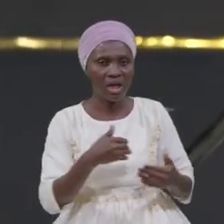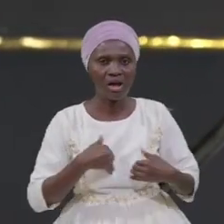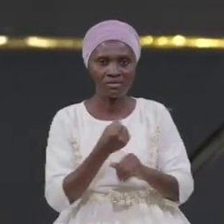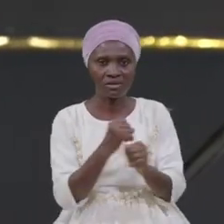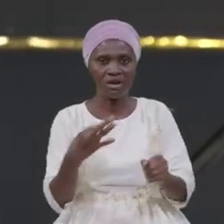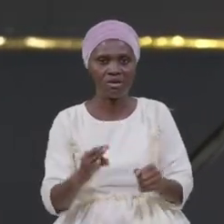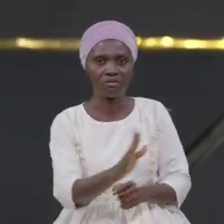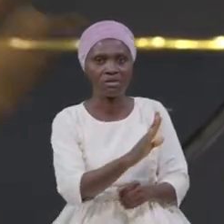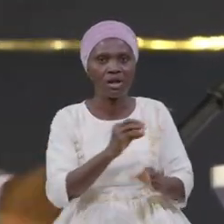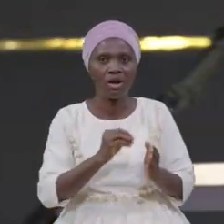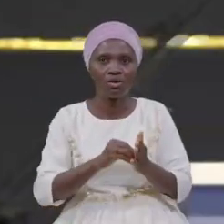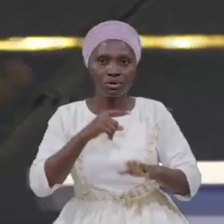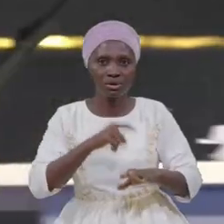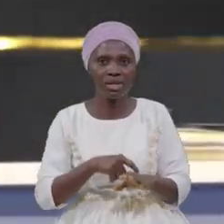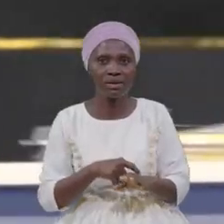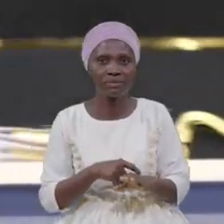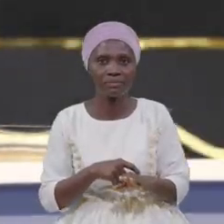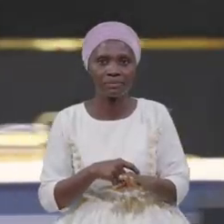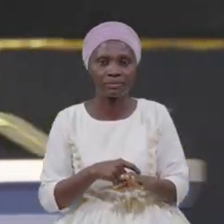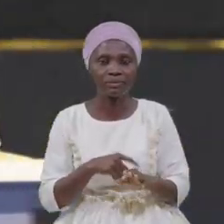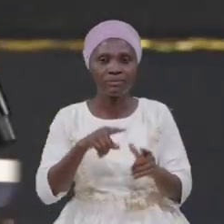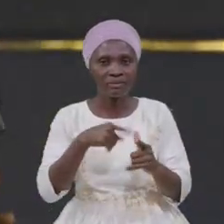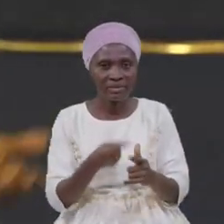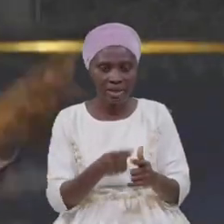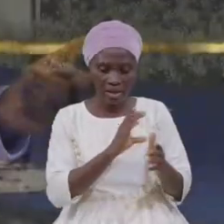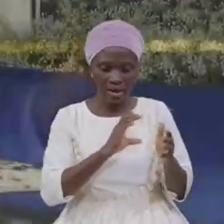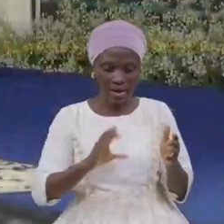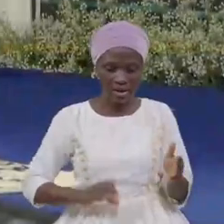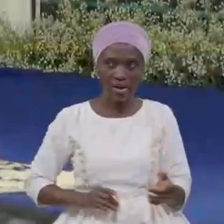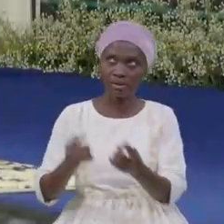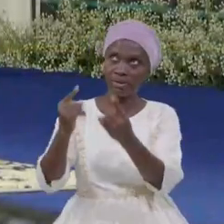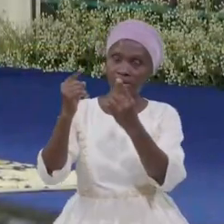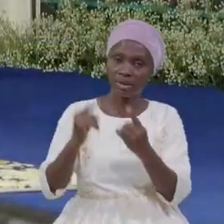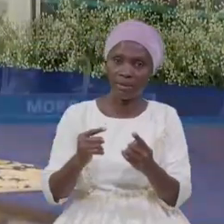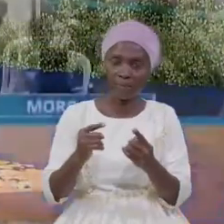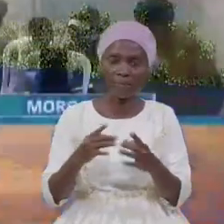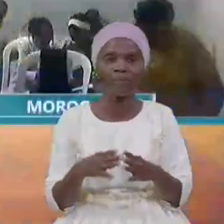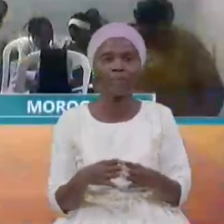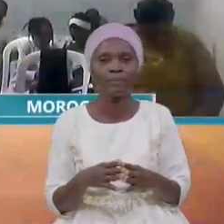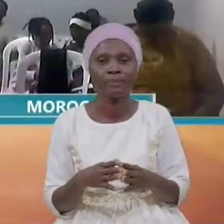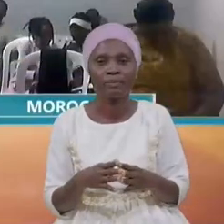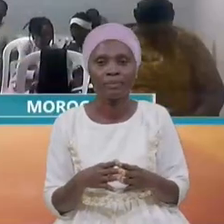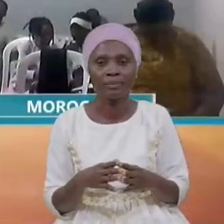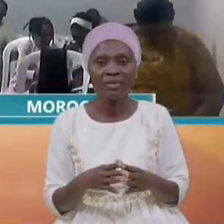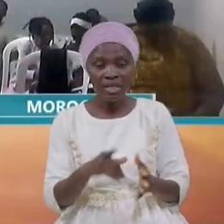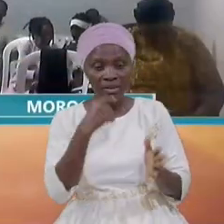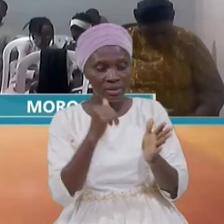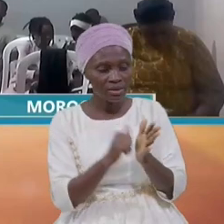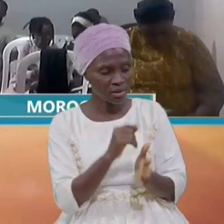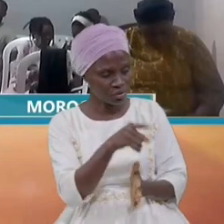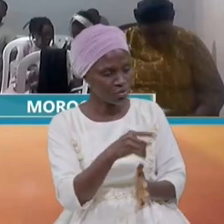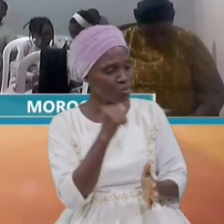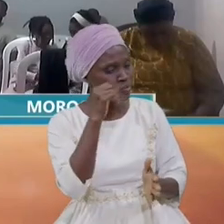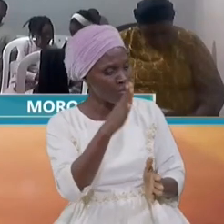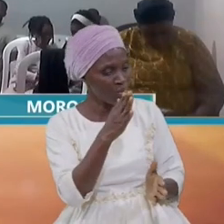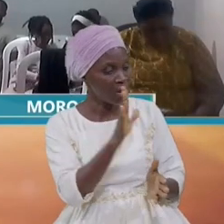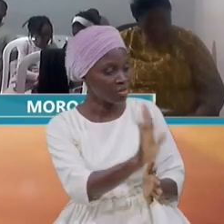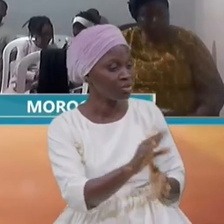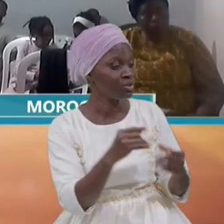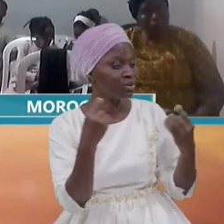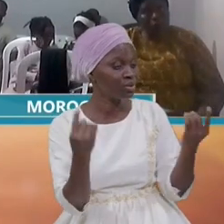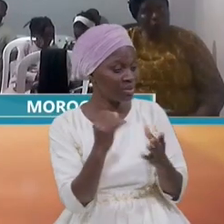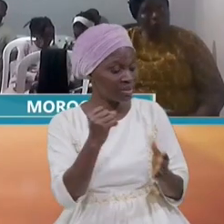leur temps, de leur époque. Mais quand Christ est venu, il a dit, « Femme, tes péchés qui sont nombreux te